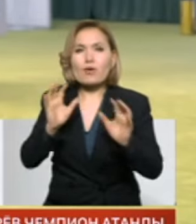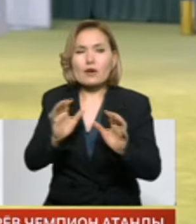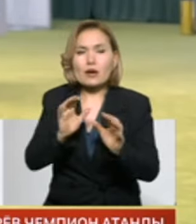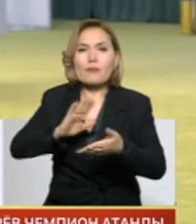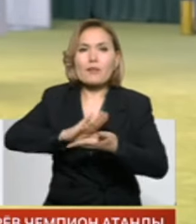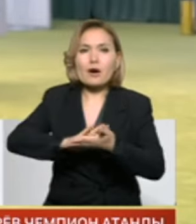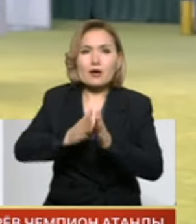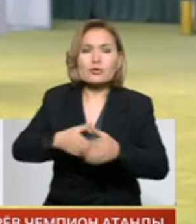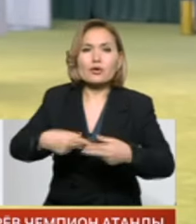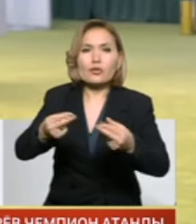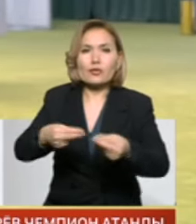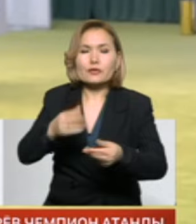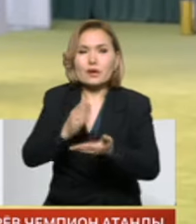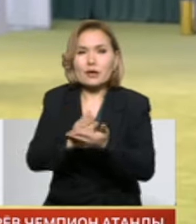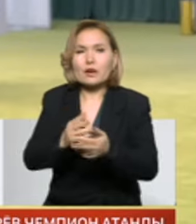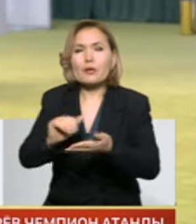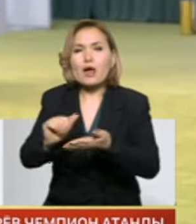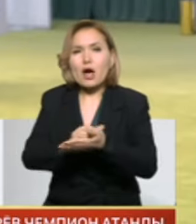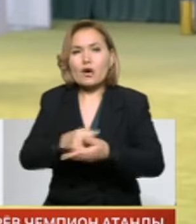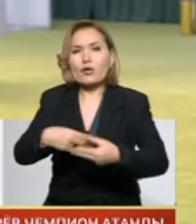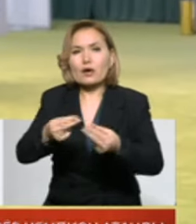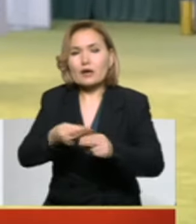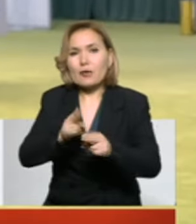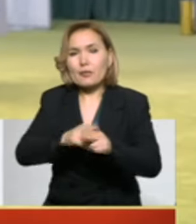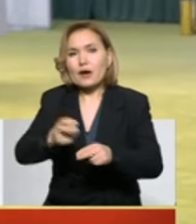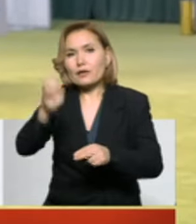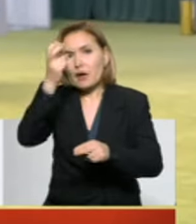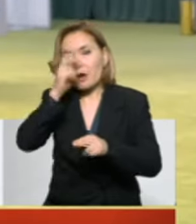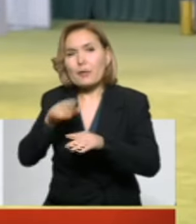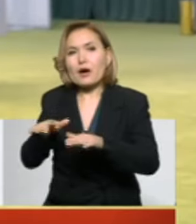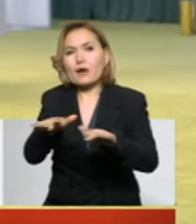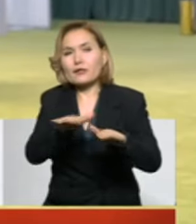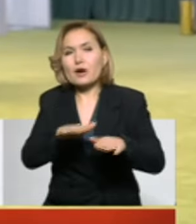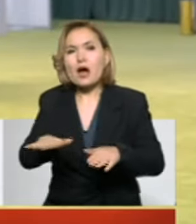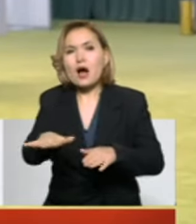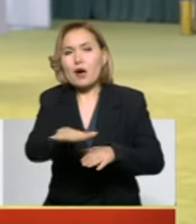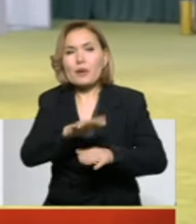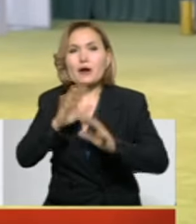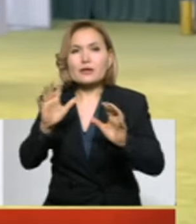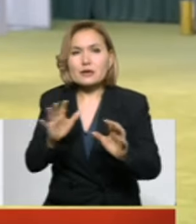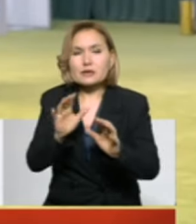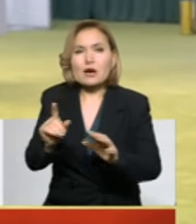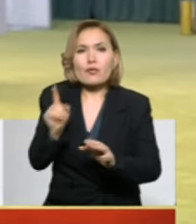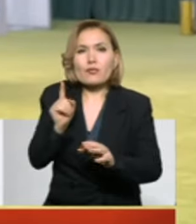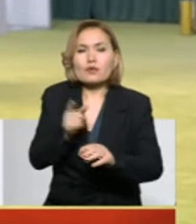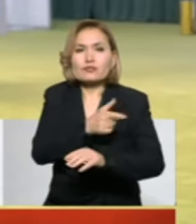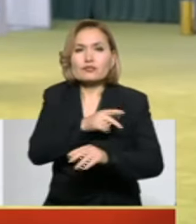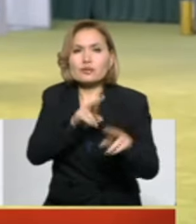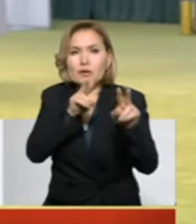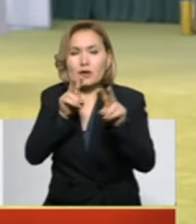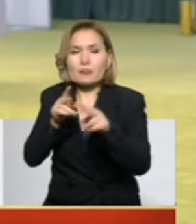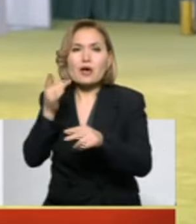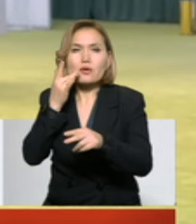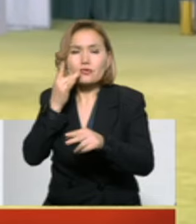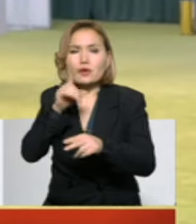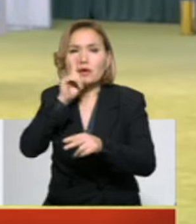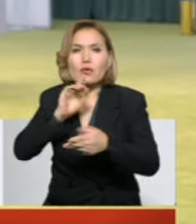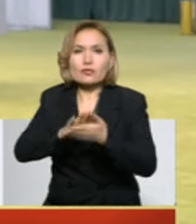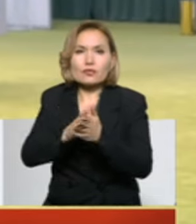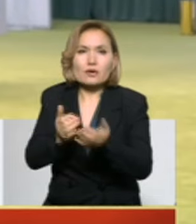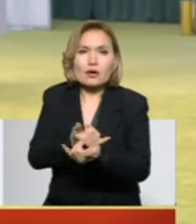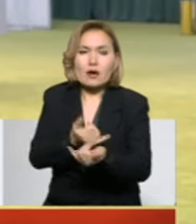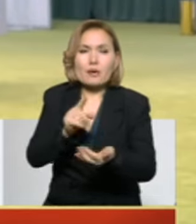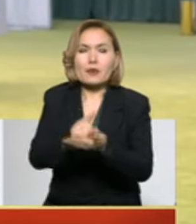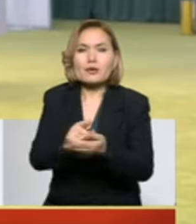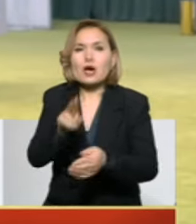2010 жылдан бері жүзеге асып келеді. Құжатқа сай түз жануарлары мекен ететін аумақтарды сақтап, олардың еркін көшіп жүруіне мейлінше жағдай жасауға тиіспіз.